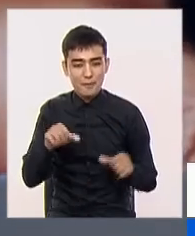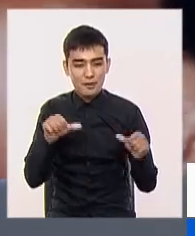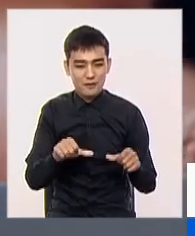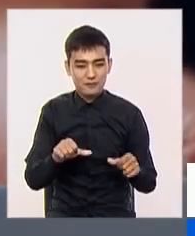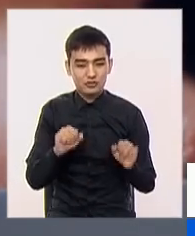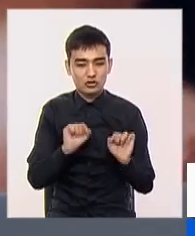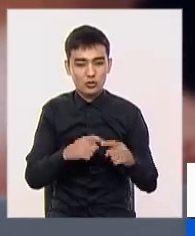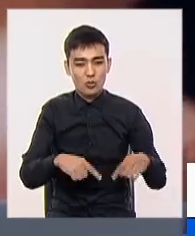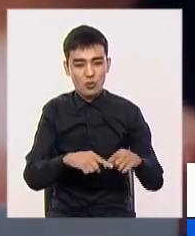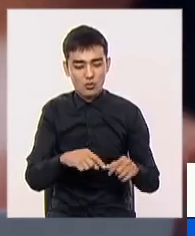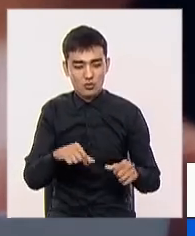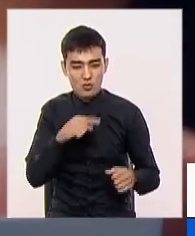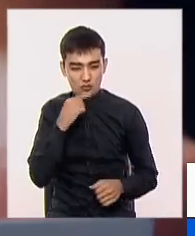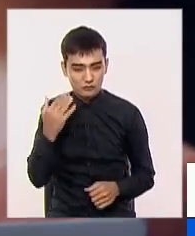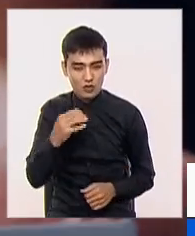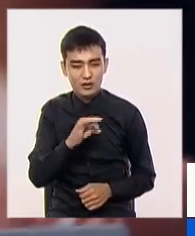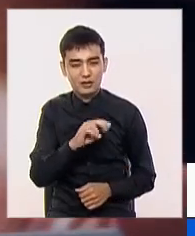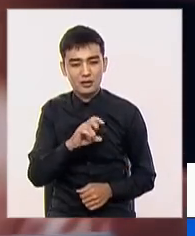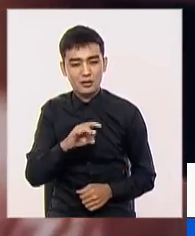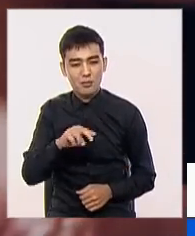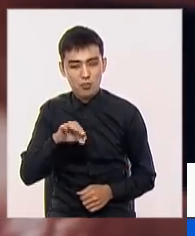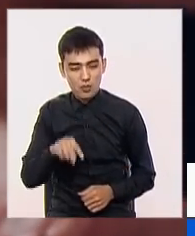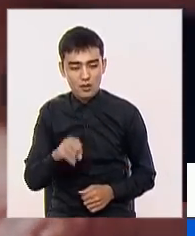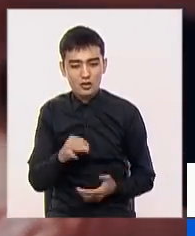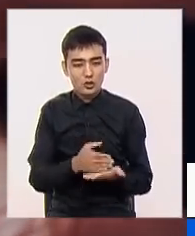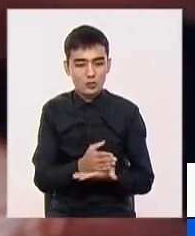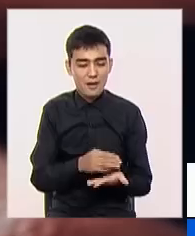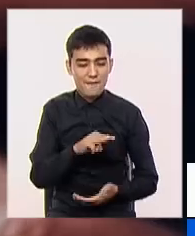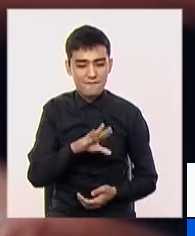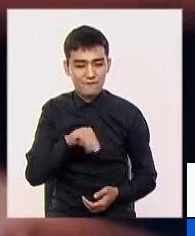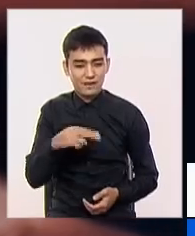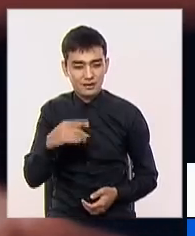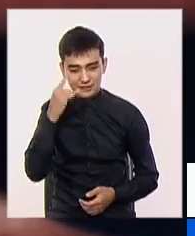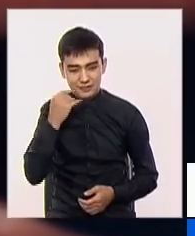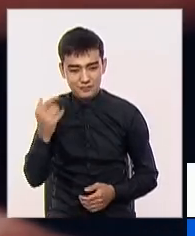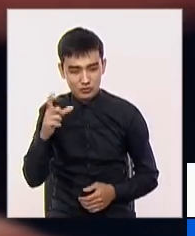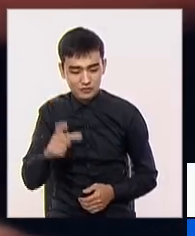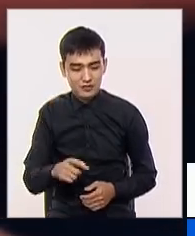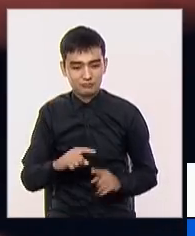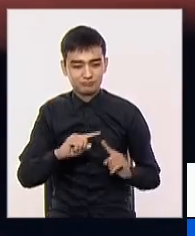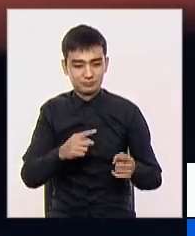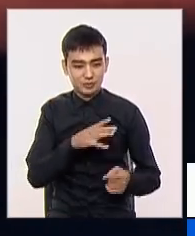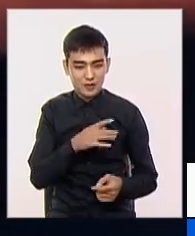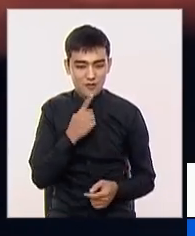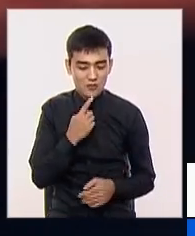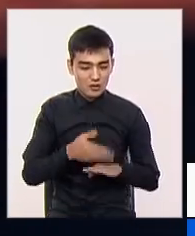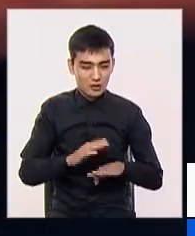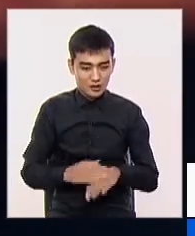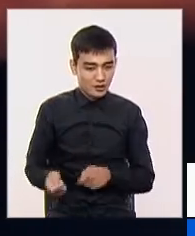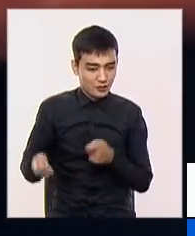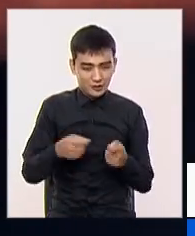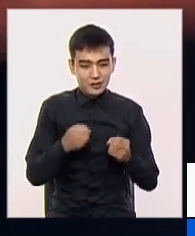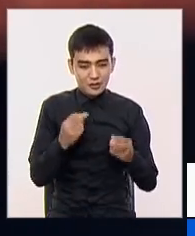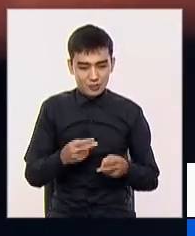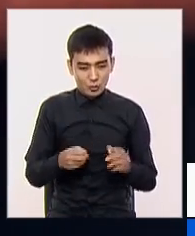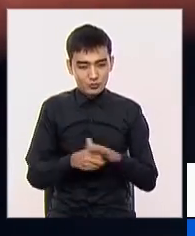правоохранительные органы России, Интерпол, антикоррупционную службу и МВД Казахстана. Насколько сложно возвращать в нашу страну беглых